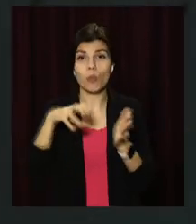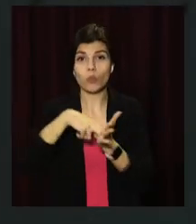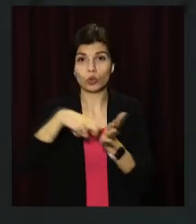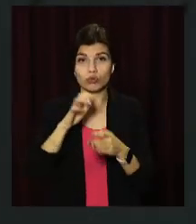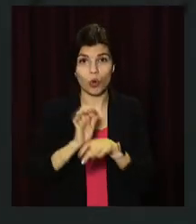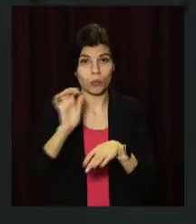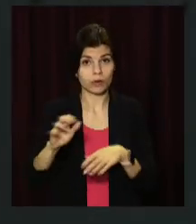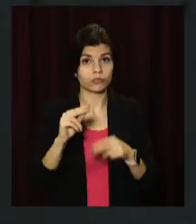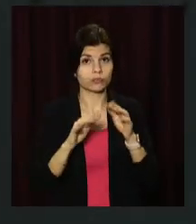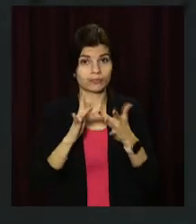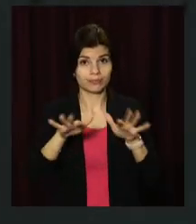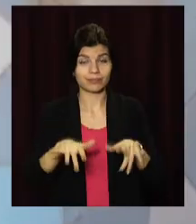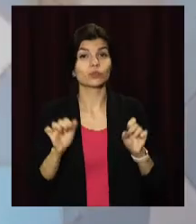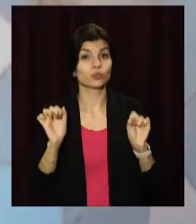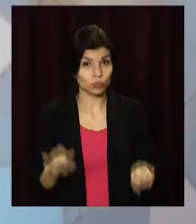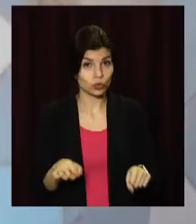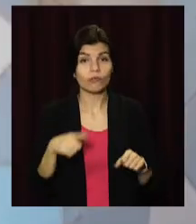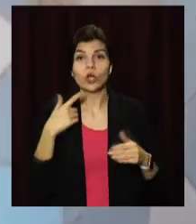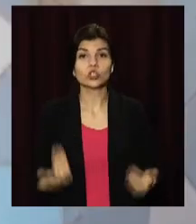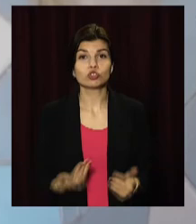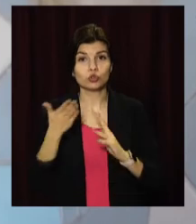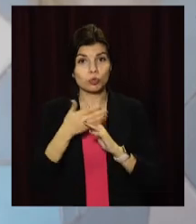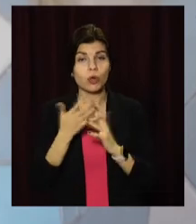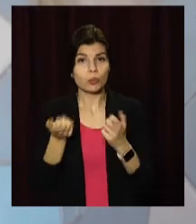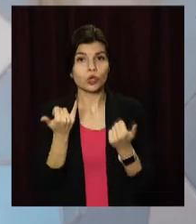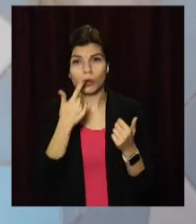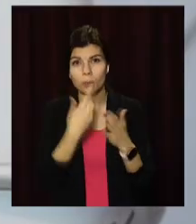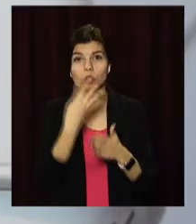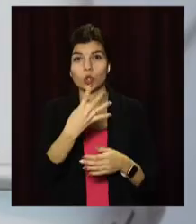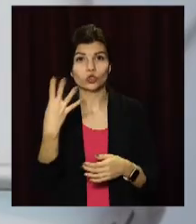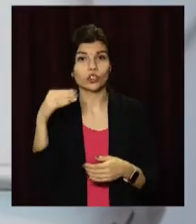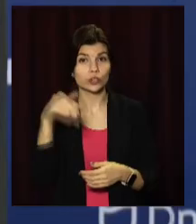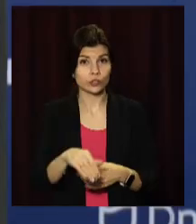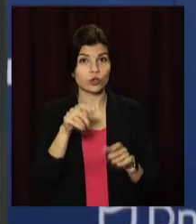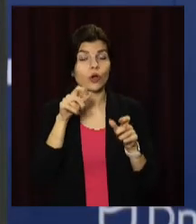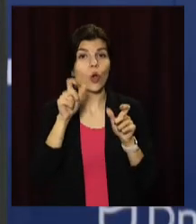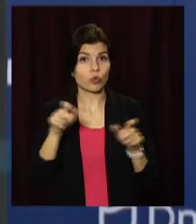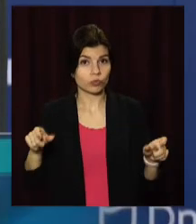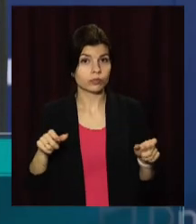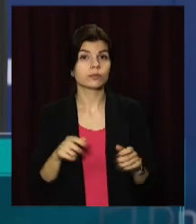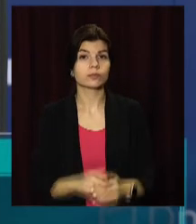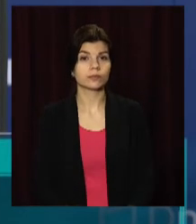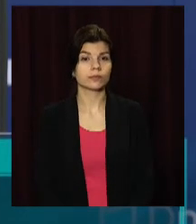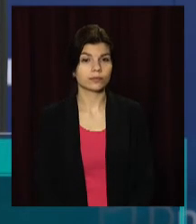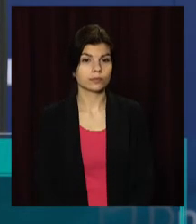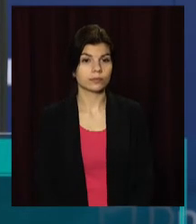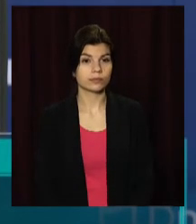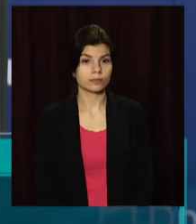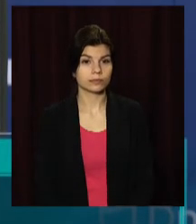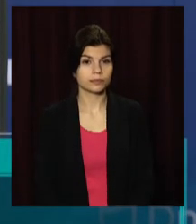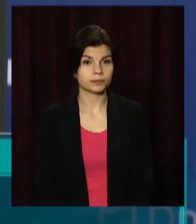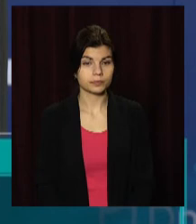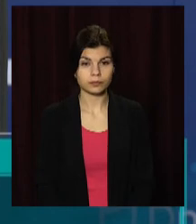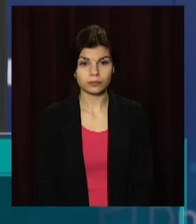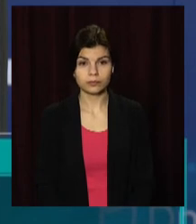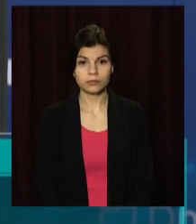Дніпрі житлову субсидію зараз отримують майже 44 тисячі домогосподарств. Внесены изменения в порядок